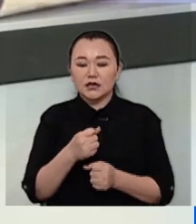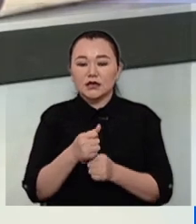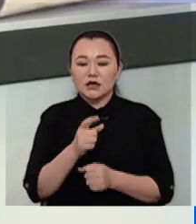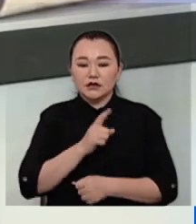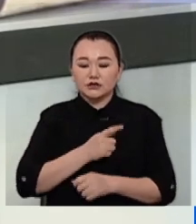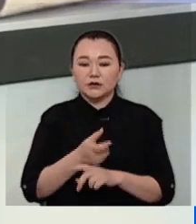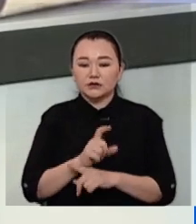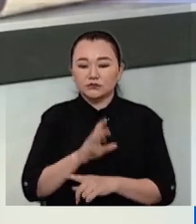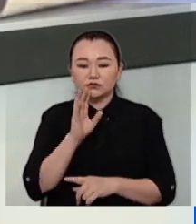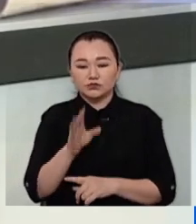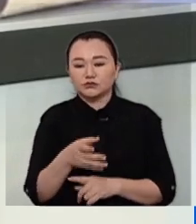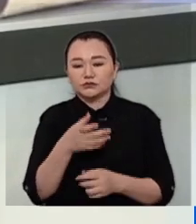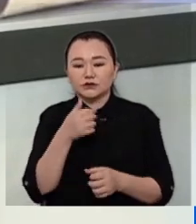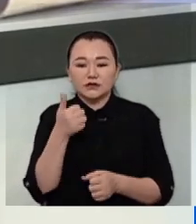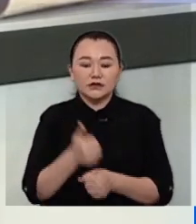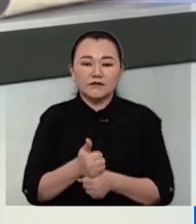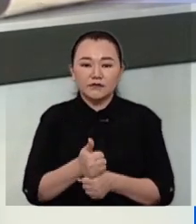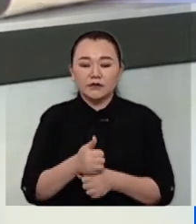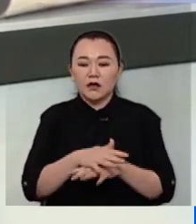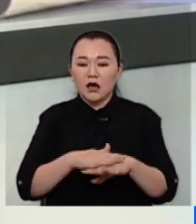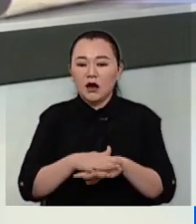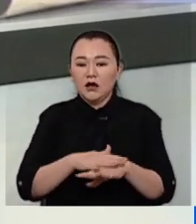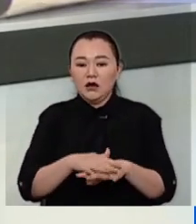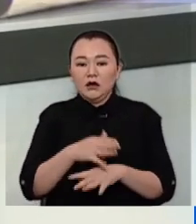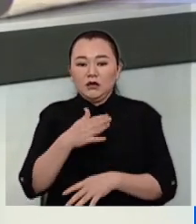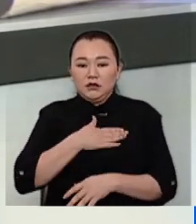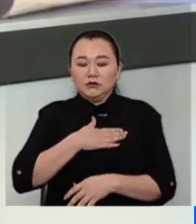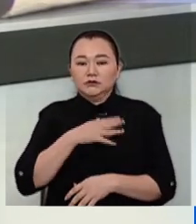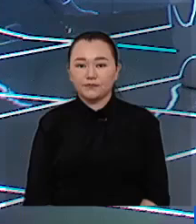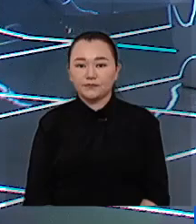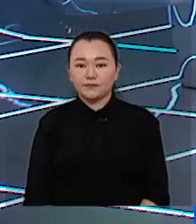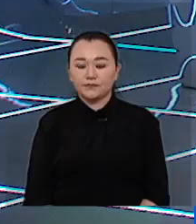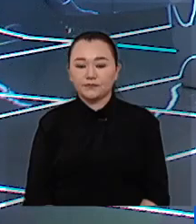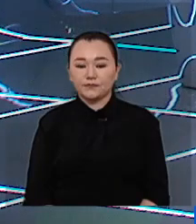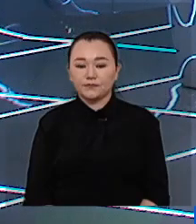Ожидаем, что этот проект будет самым таким главным народным проектом нашего канала.